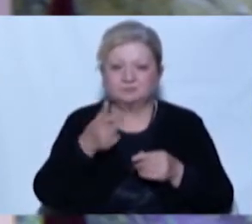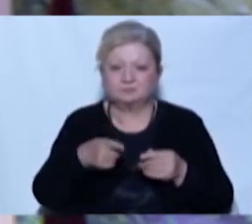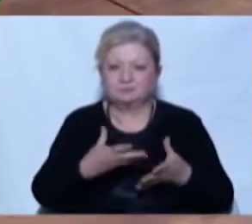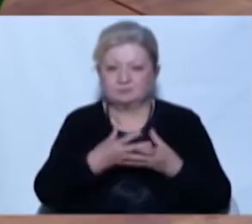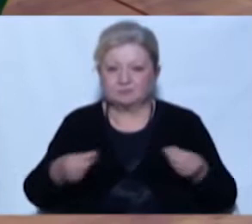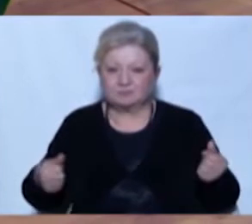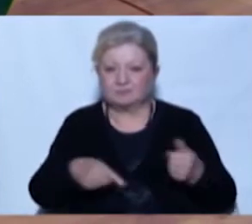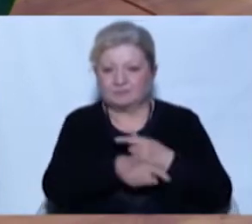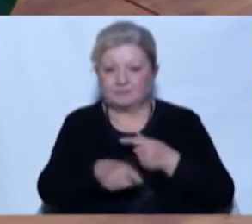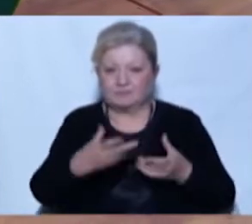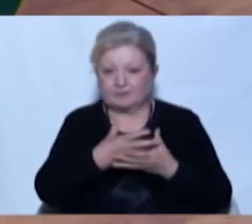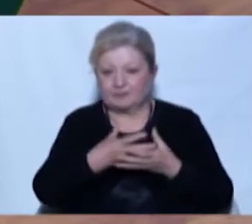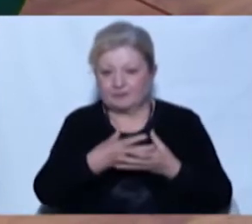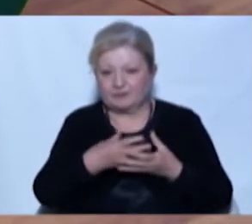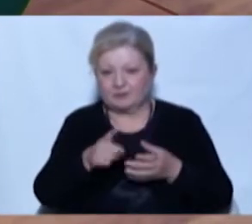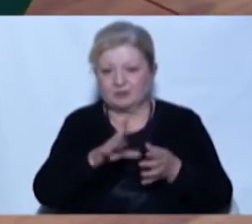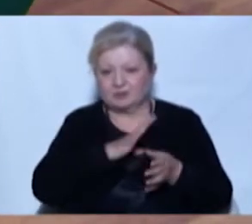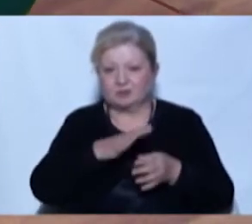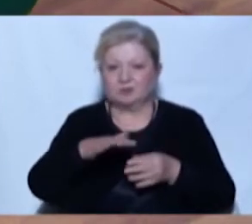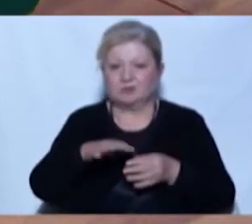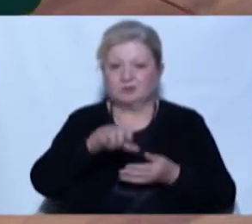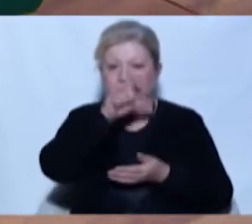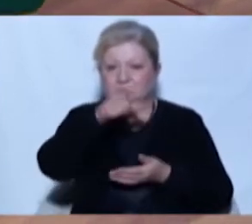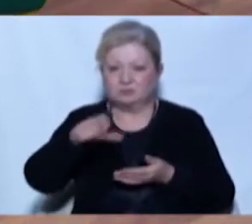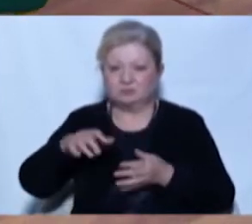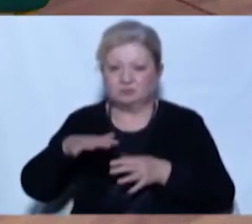წლისთავზე ქუჩაში გამოვიდნენ ჩეხოსლოვაკიის